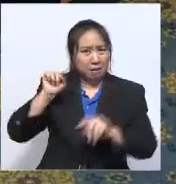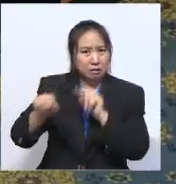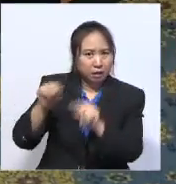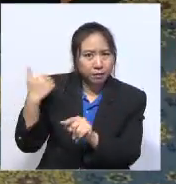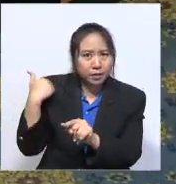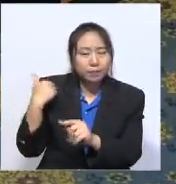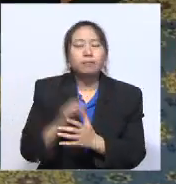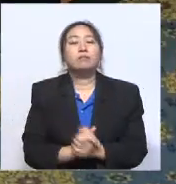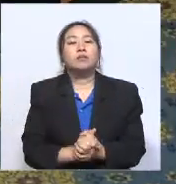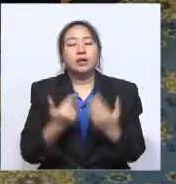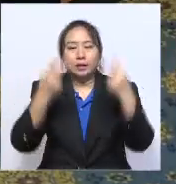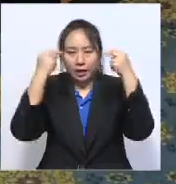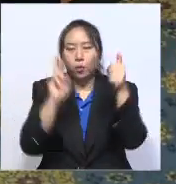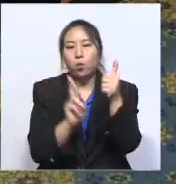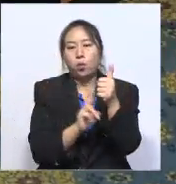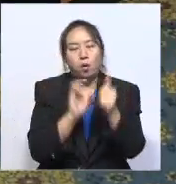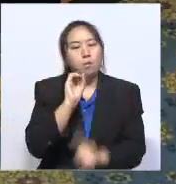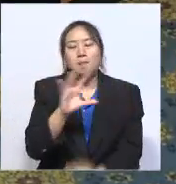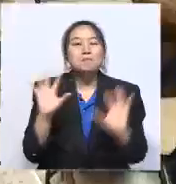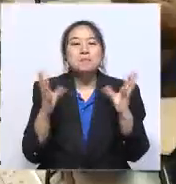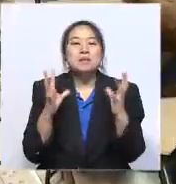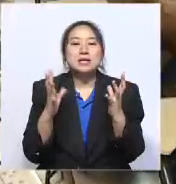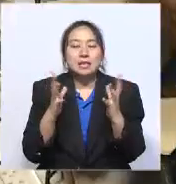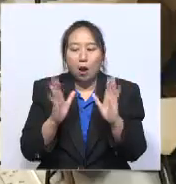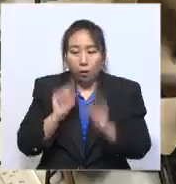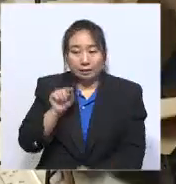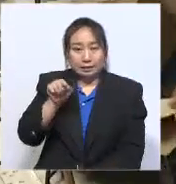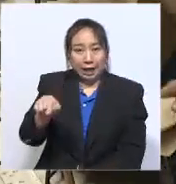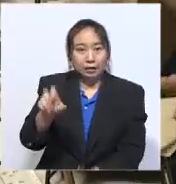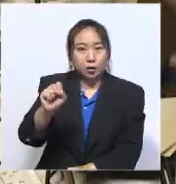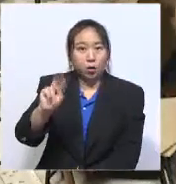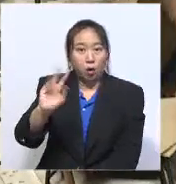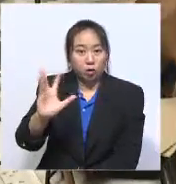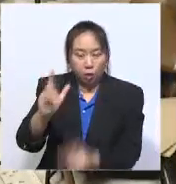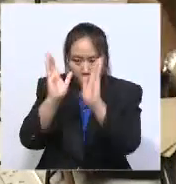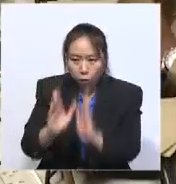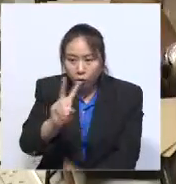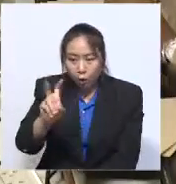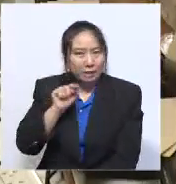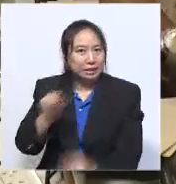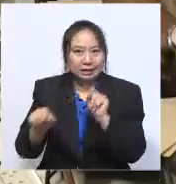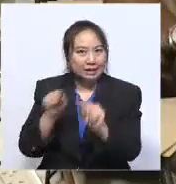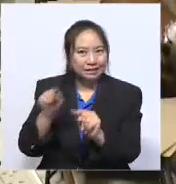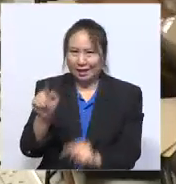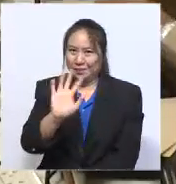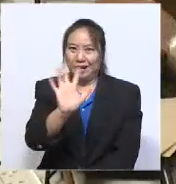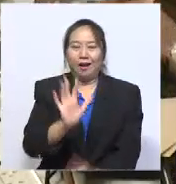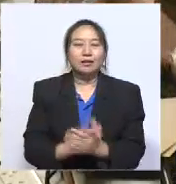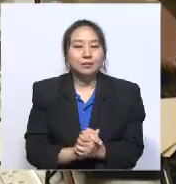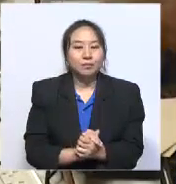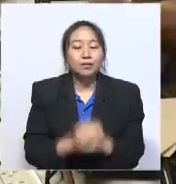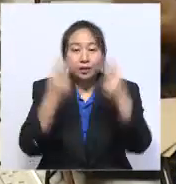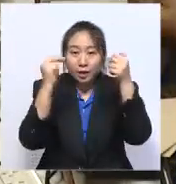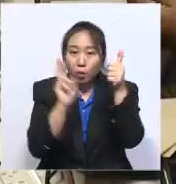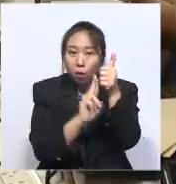งเรื่องนี้นะครับพลเอกประวิตรวงษ์สุวรรณยืนยันนะครับไม่มีใครสามารถสั่งสมาชิกสนช.ที่มีจำนวนกว่า200คนได้นะครับไปฟังเสียง